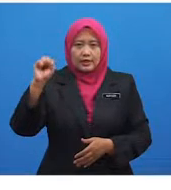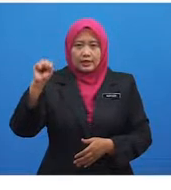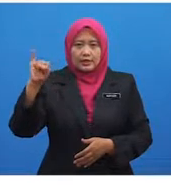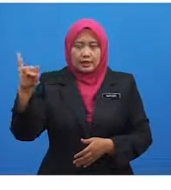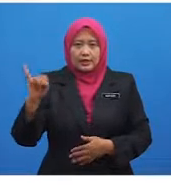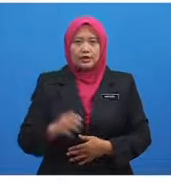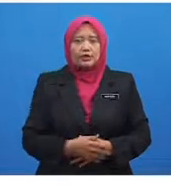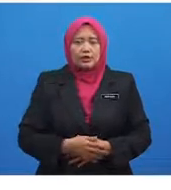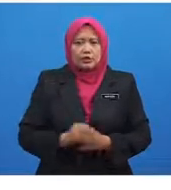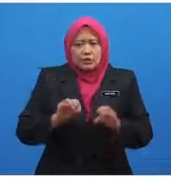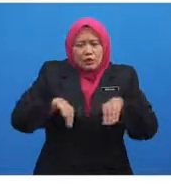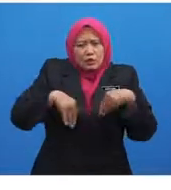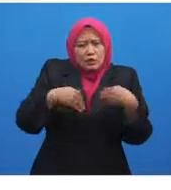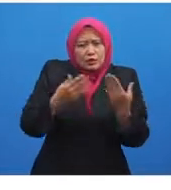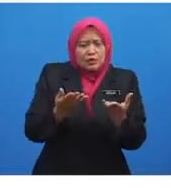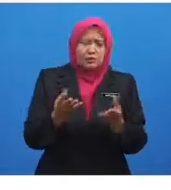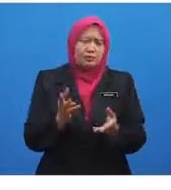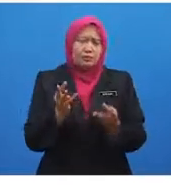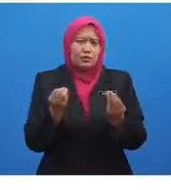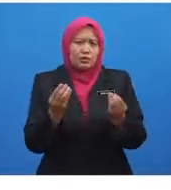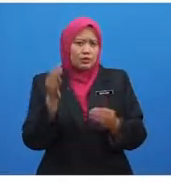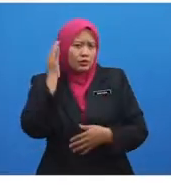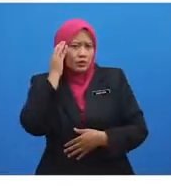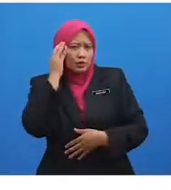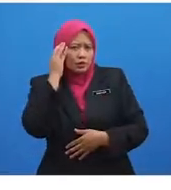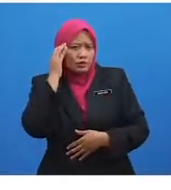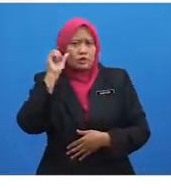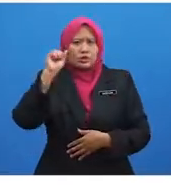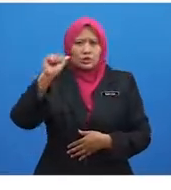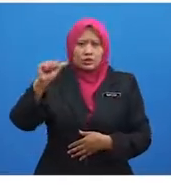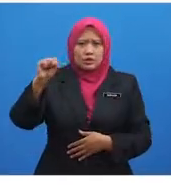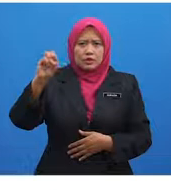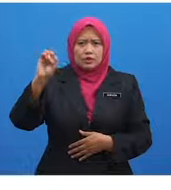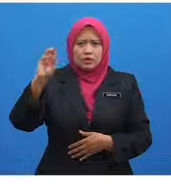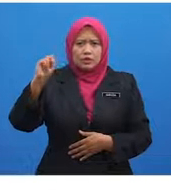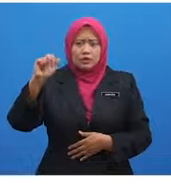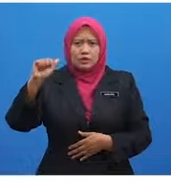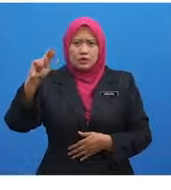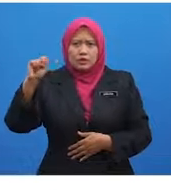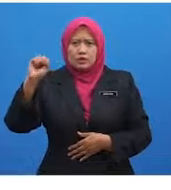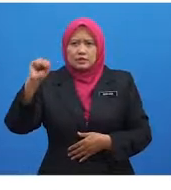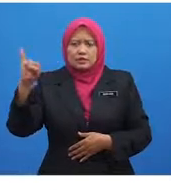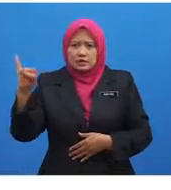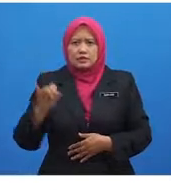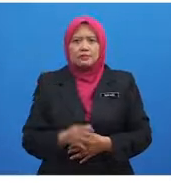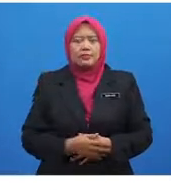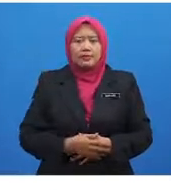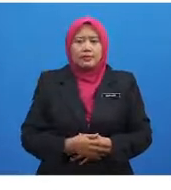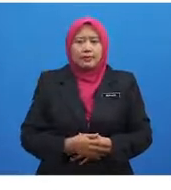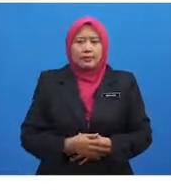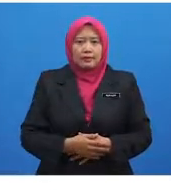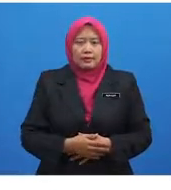Bagaimanakah murid-murid dapat mengenal pasti penggunaan asonansi dalam puisi? Ya, sudah